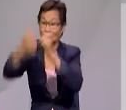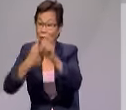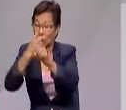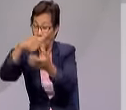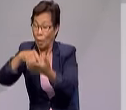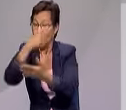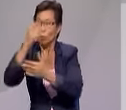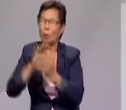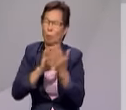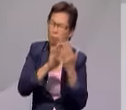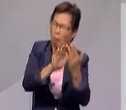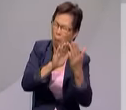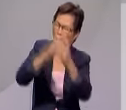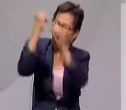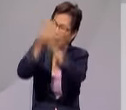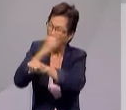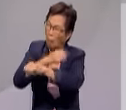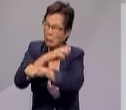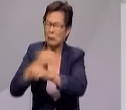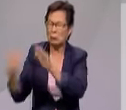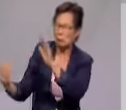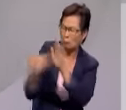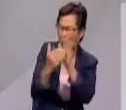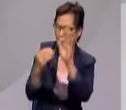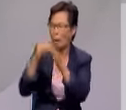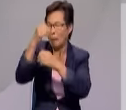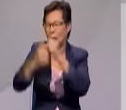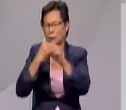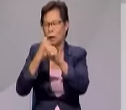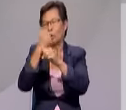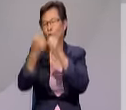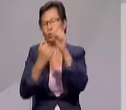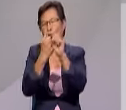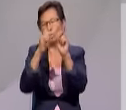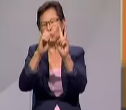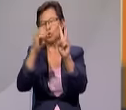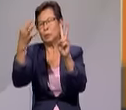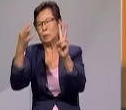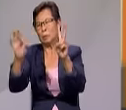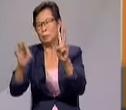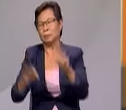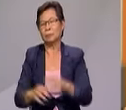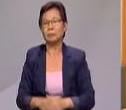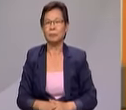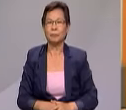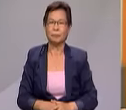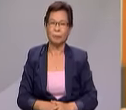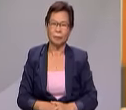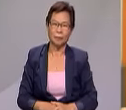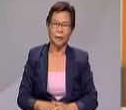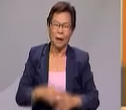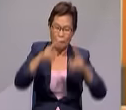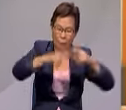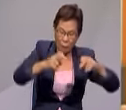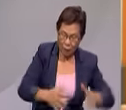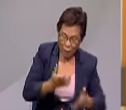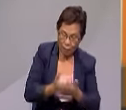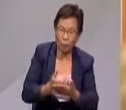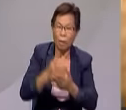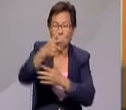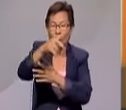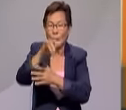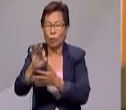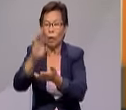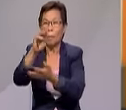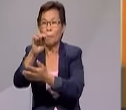setelah melalui pelbagai cabaran dan rintangan pada tahun 2019. Penganalisis ekonomi Profesor Madya